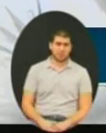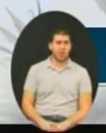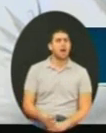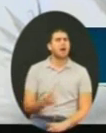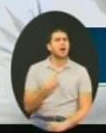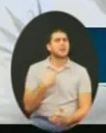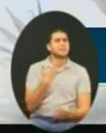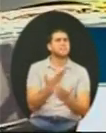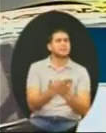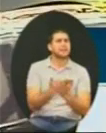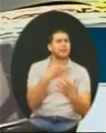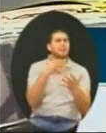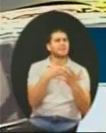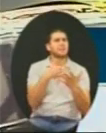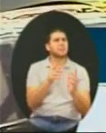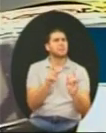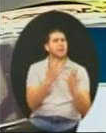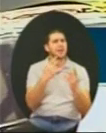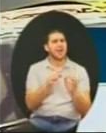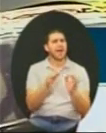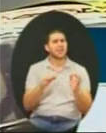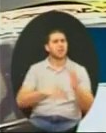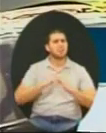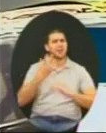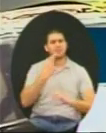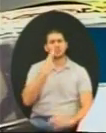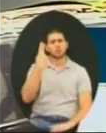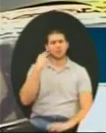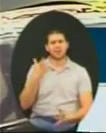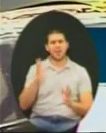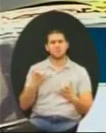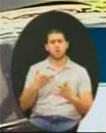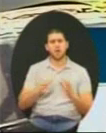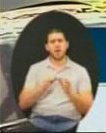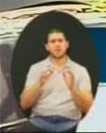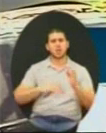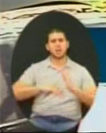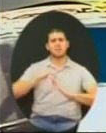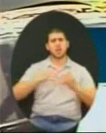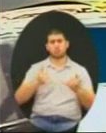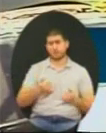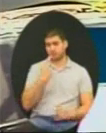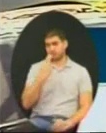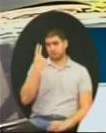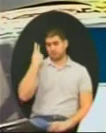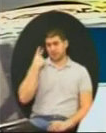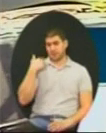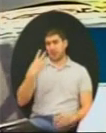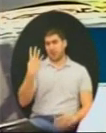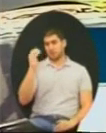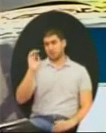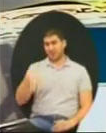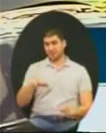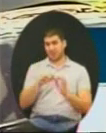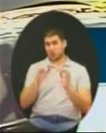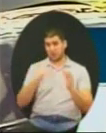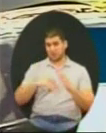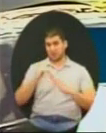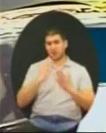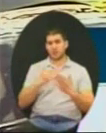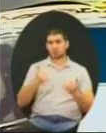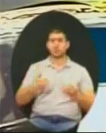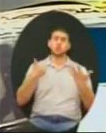אני מציע לך להתחיל לבדוק מה היו התחלות בנייה לפני שנתיים ואיפה אנחנו עובדים על התחלות בנייה עכשיו. ואם לפני שנתיים זה עמד על 40,000, היום כבר למעלה